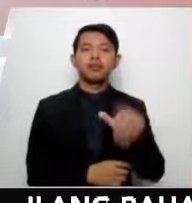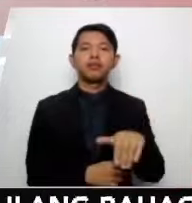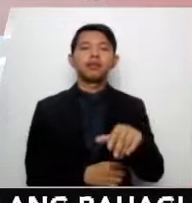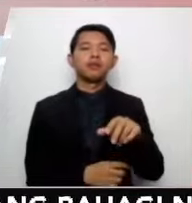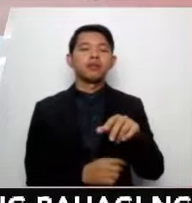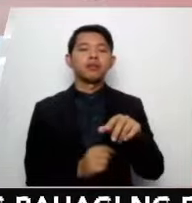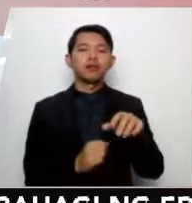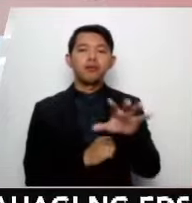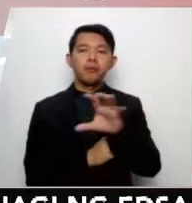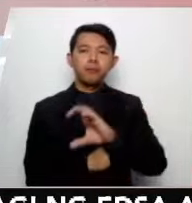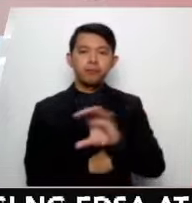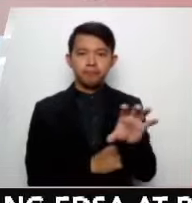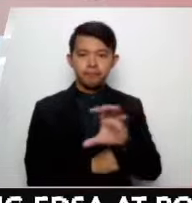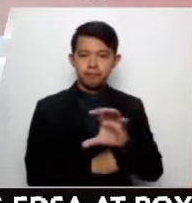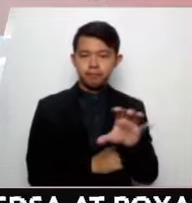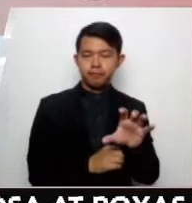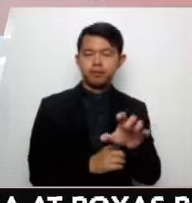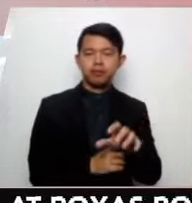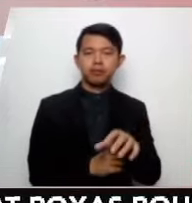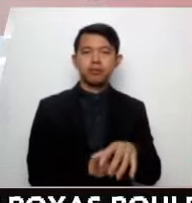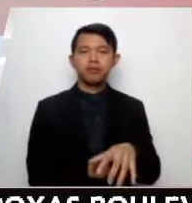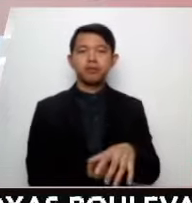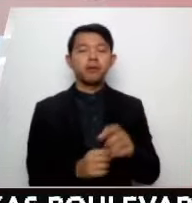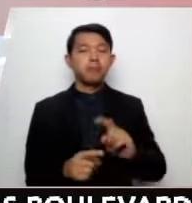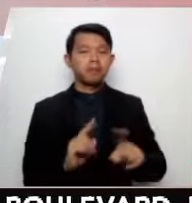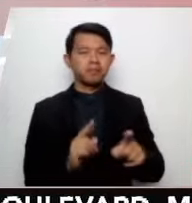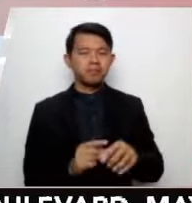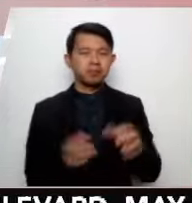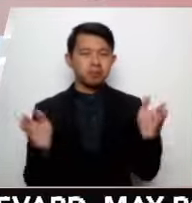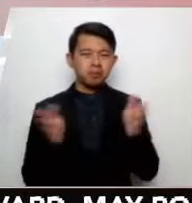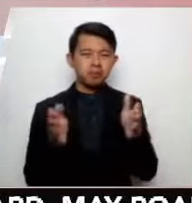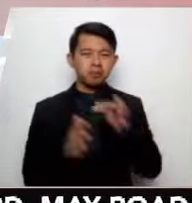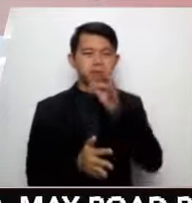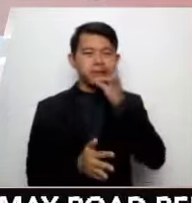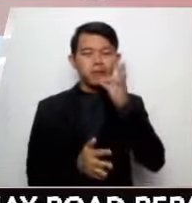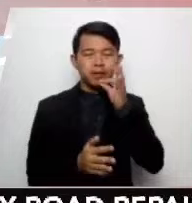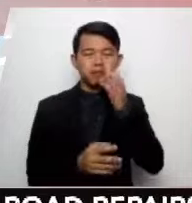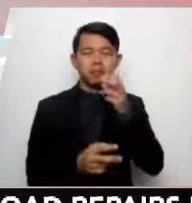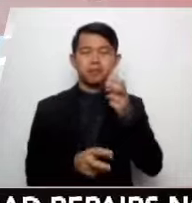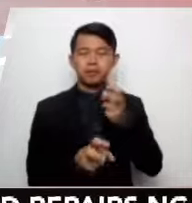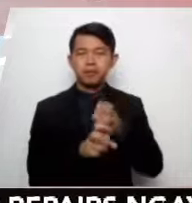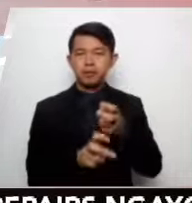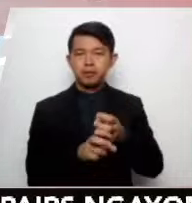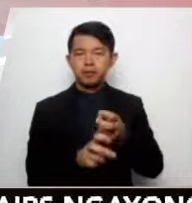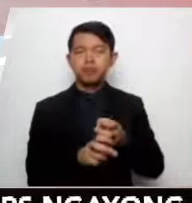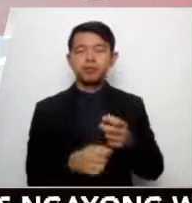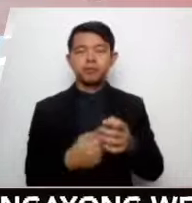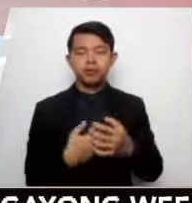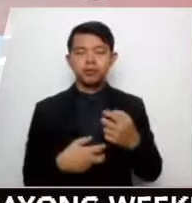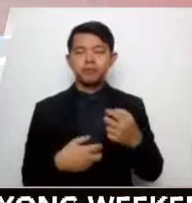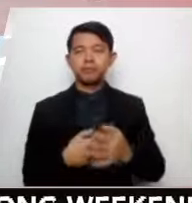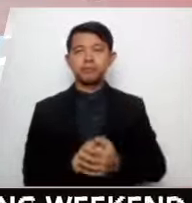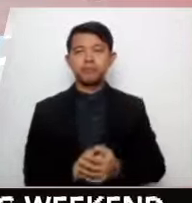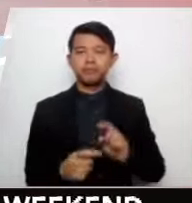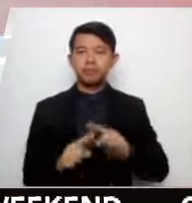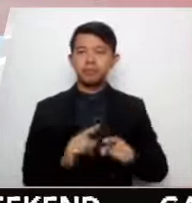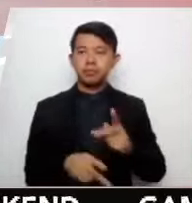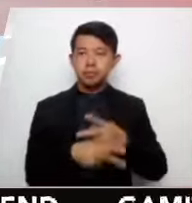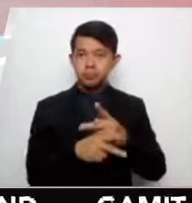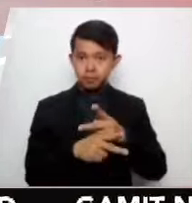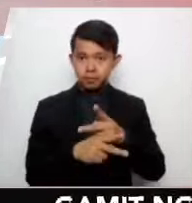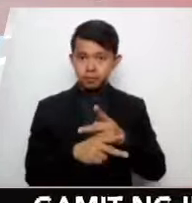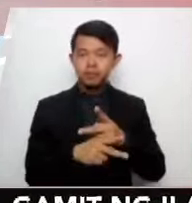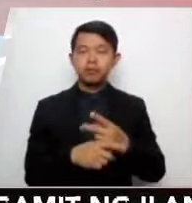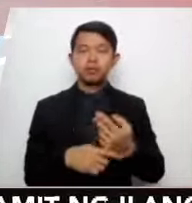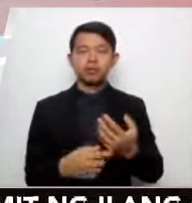problema lang doun sa mga Medyo maliliit na farms natin pero ah speaking doon sa production natin ay maganda pa rin ang